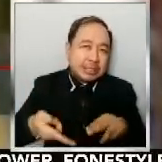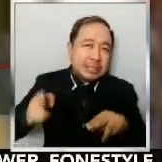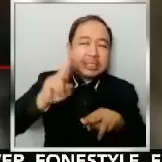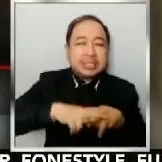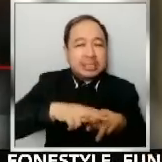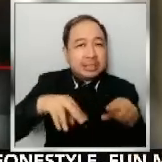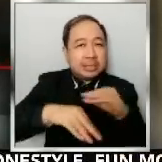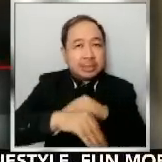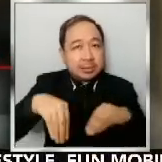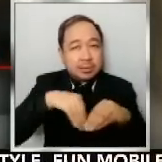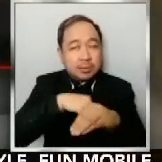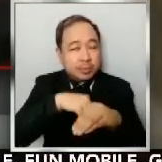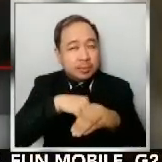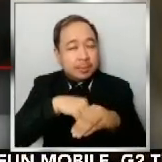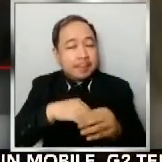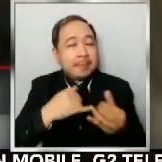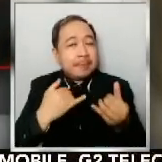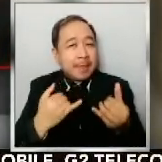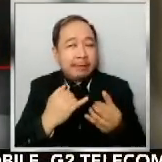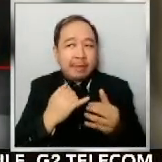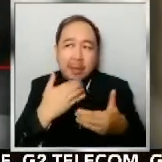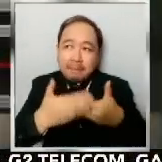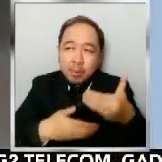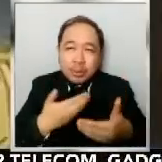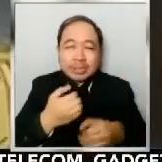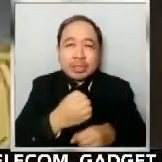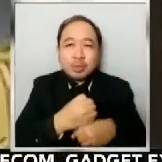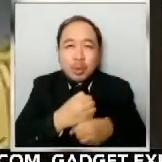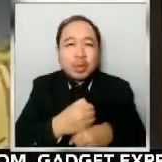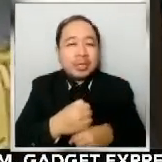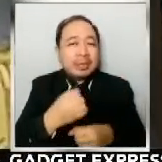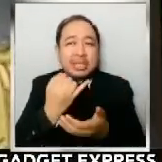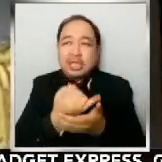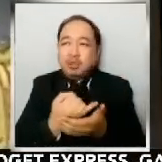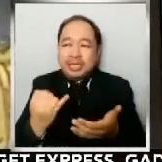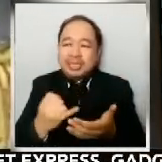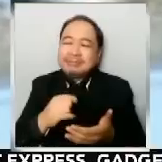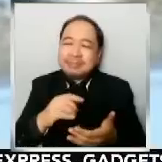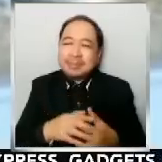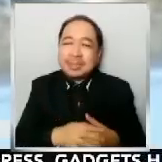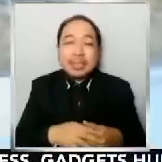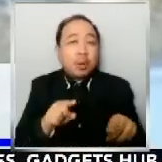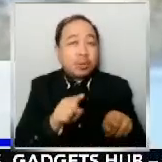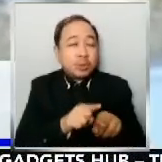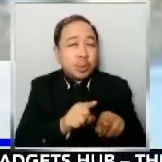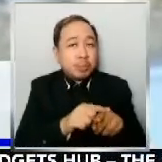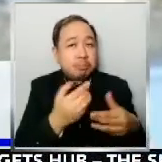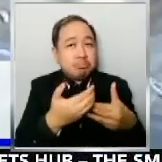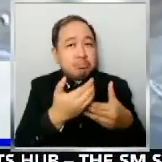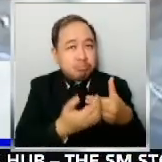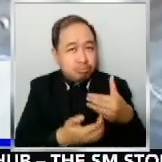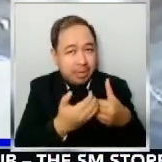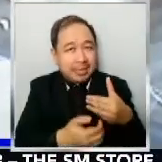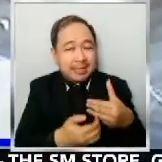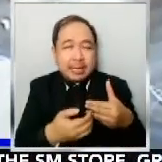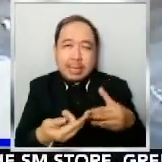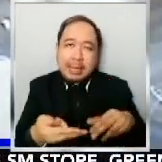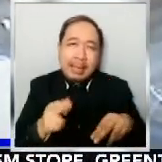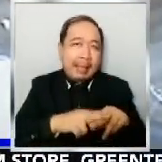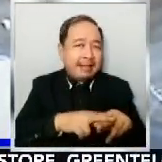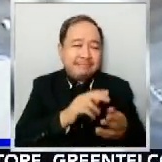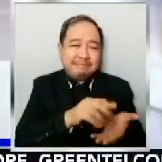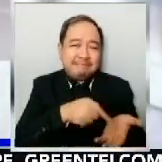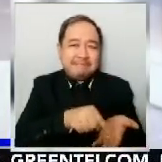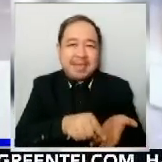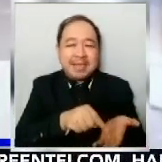industry, which produce the raw materials needed. Nagmahal na rin ang tinapay sa ilang panaderya tulad sa isang ito sa